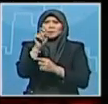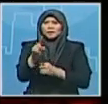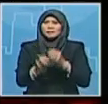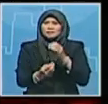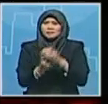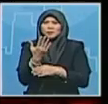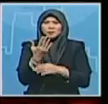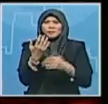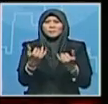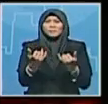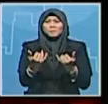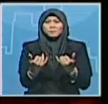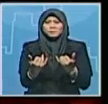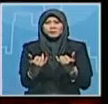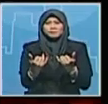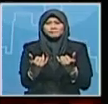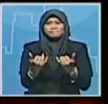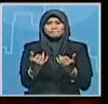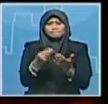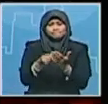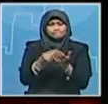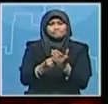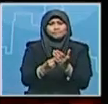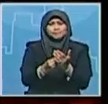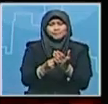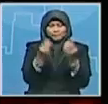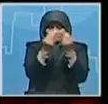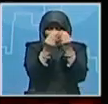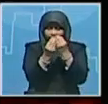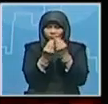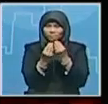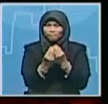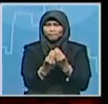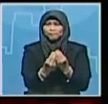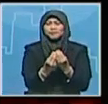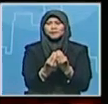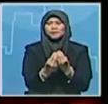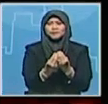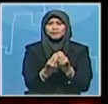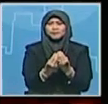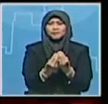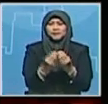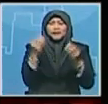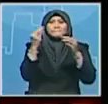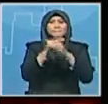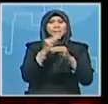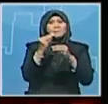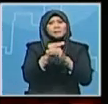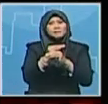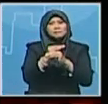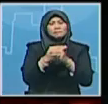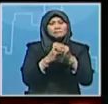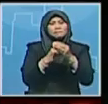ini adalah soal pampasannya, soal kira-kiranya, matematik di belakang